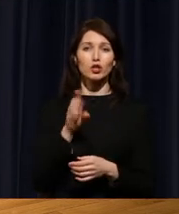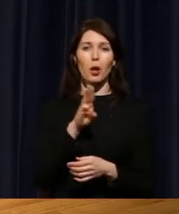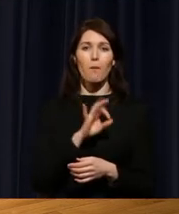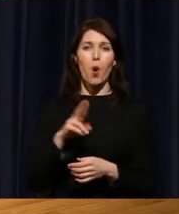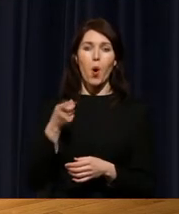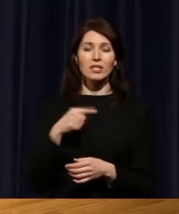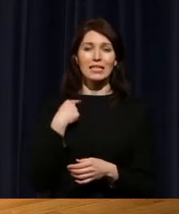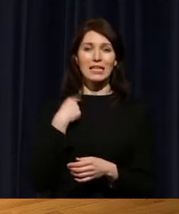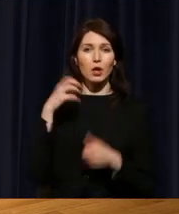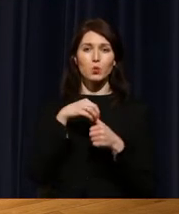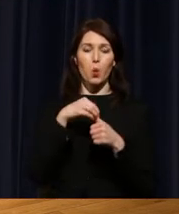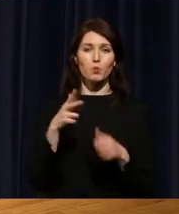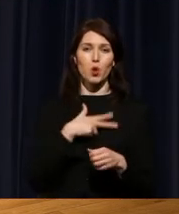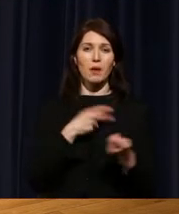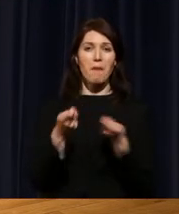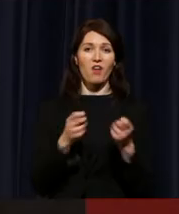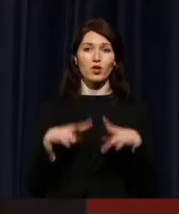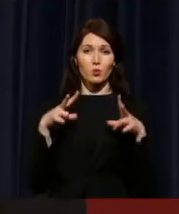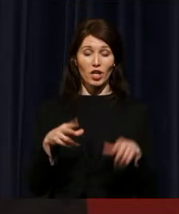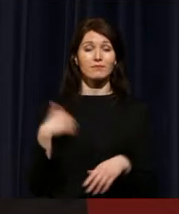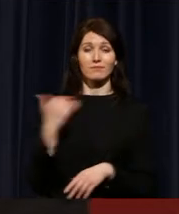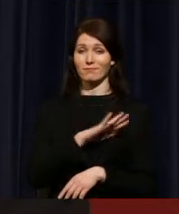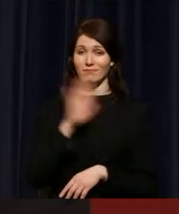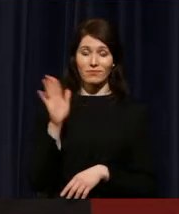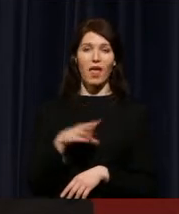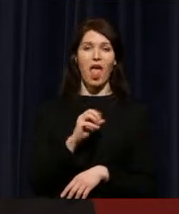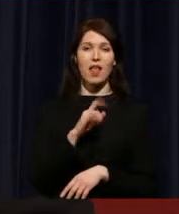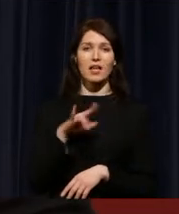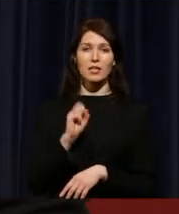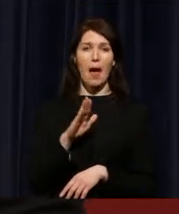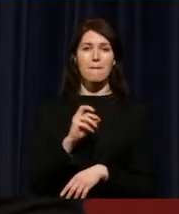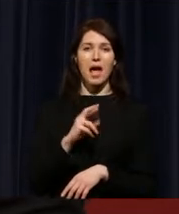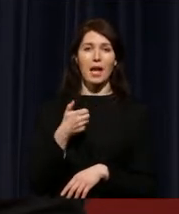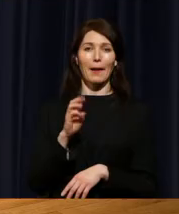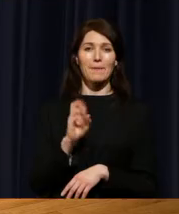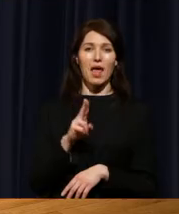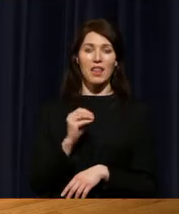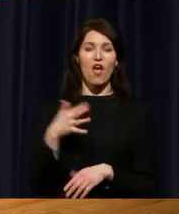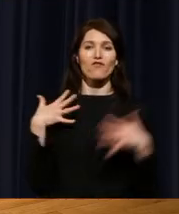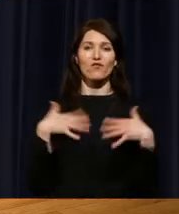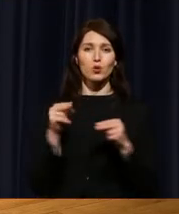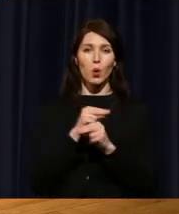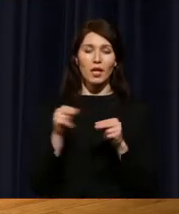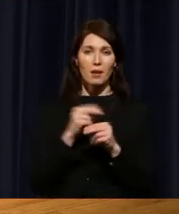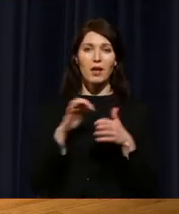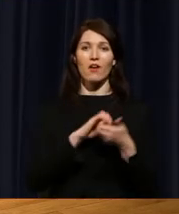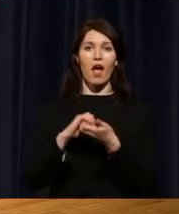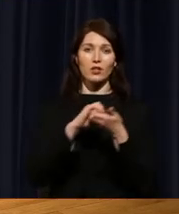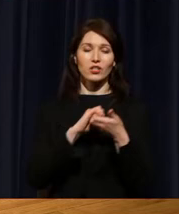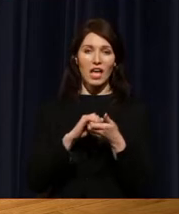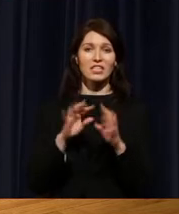sociālās pārvaldes priekšnieks. Sveicināti jums. Elīna Bergmane, fizioterapeita asociācijas valdes locekla. Nu,